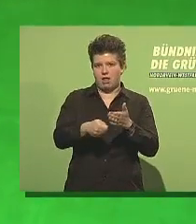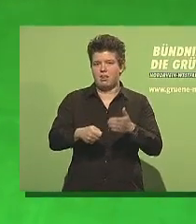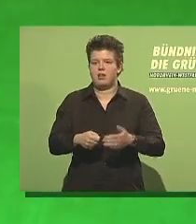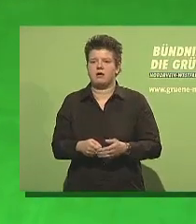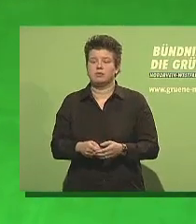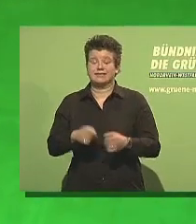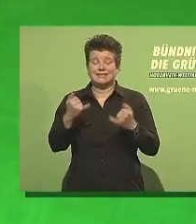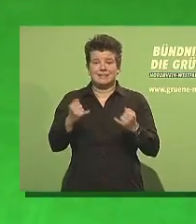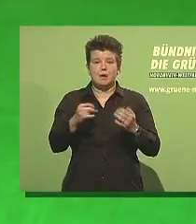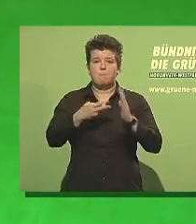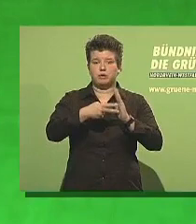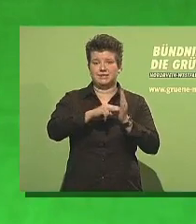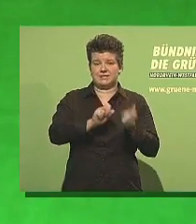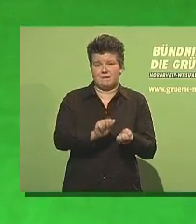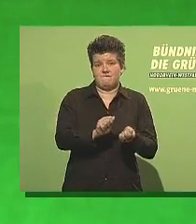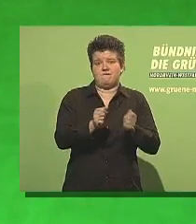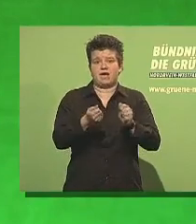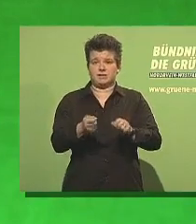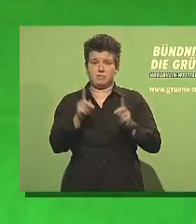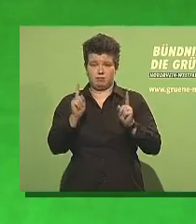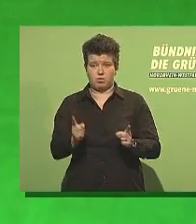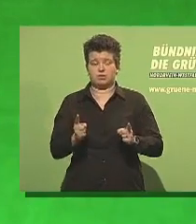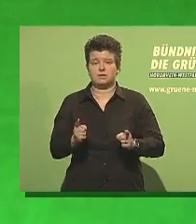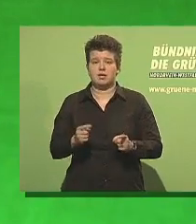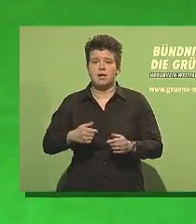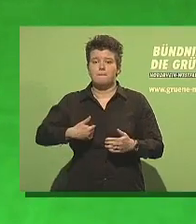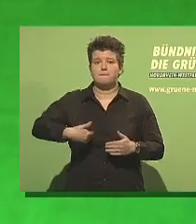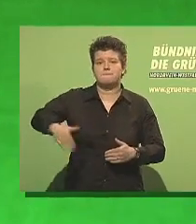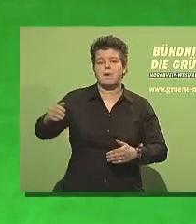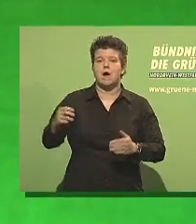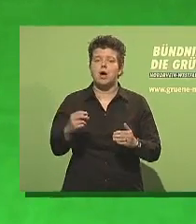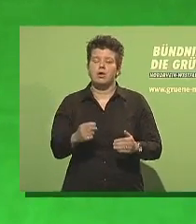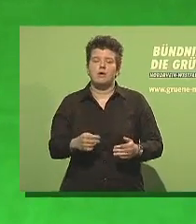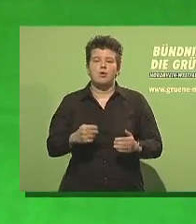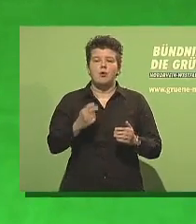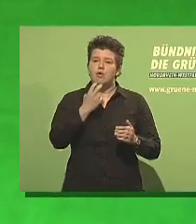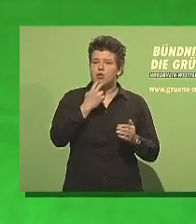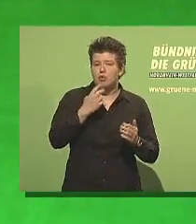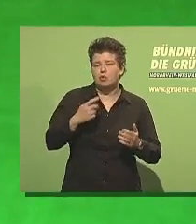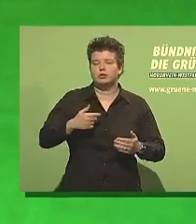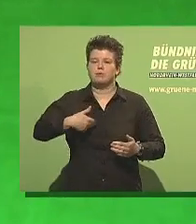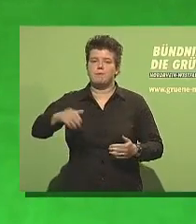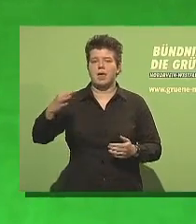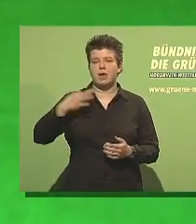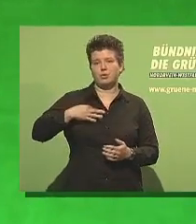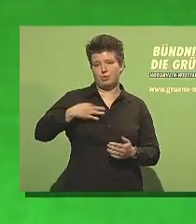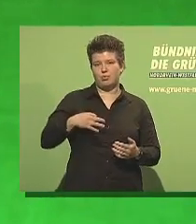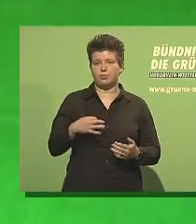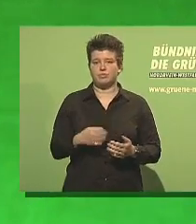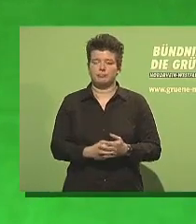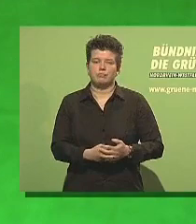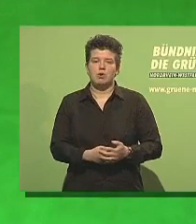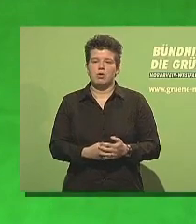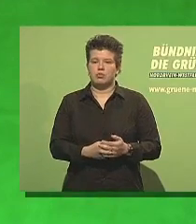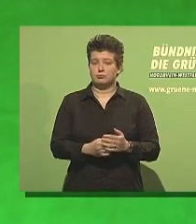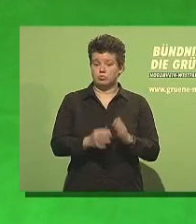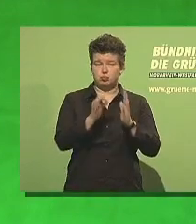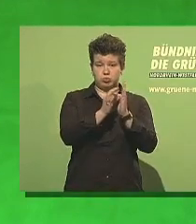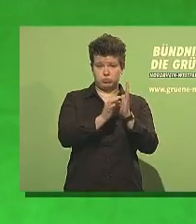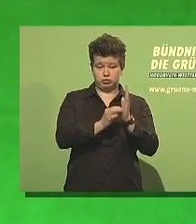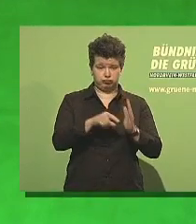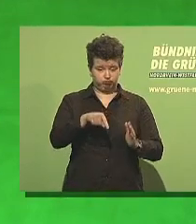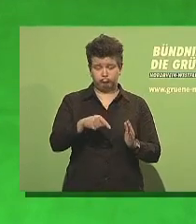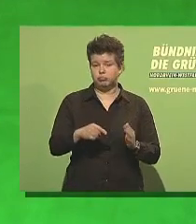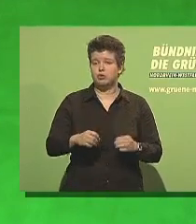eine Politik, die gerechter ist, die ökologischer ist und die grüner ist. Und die Voraussetzungen sind gut. Wir Grüne